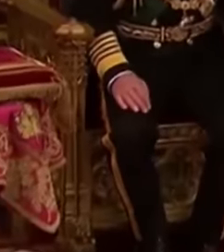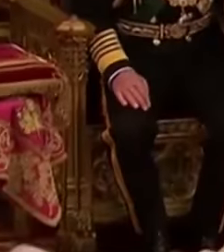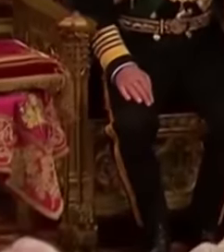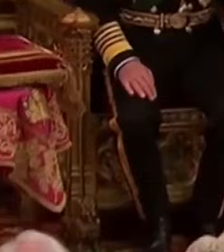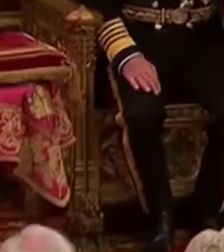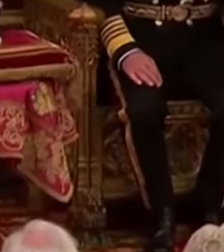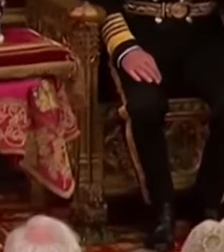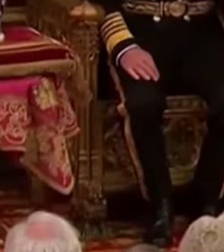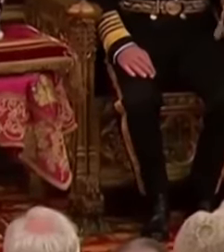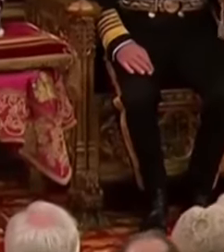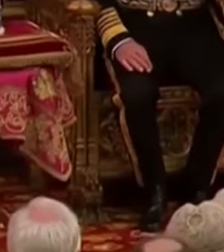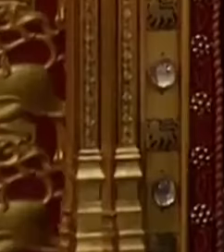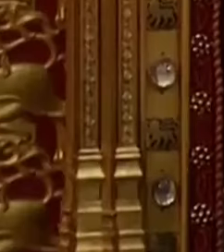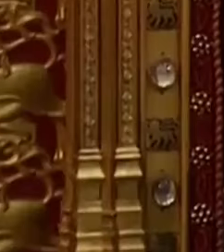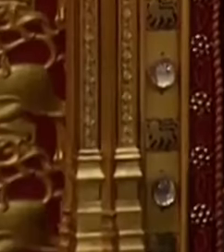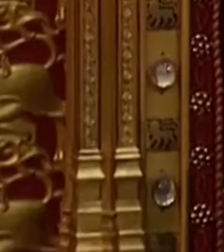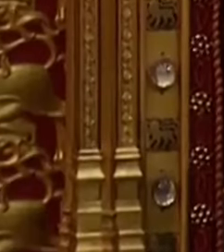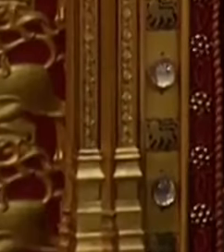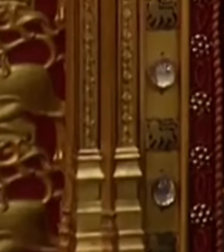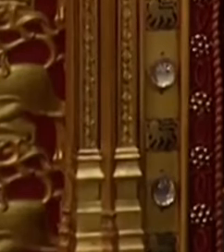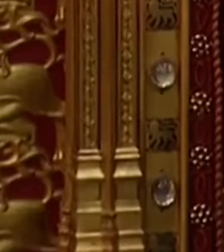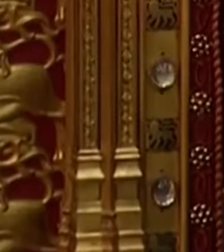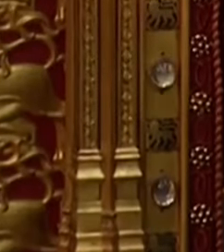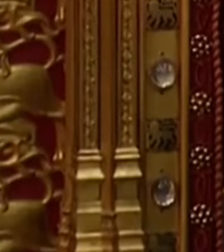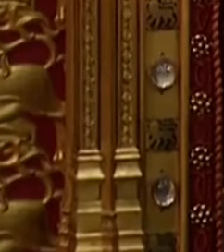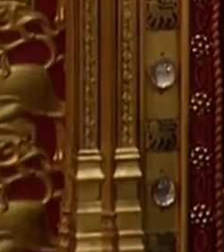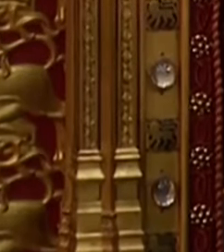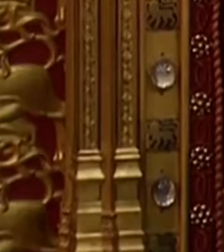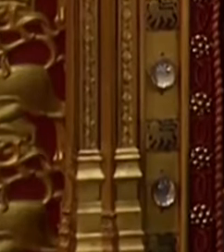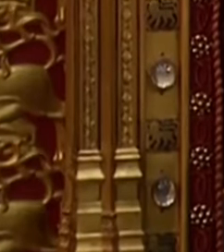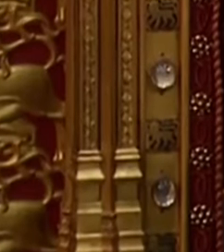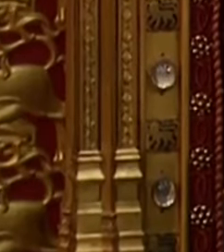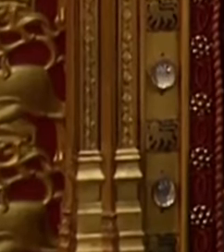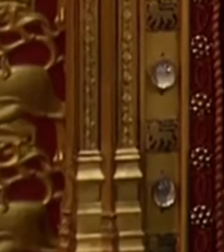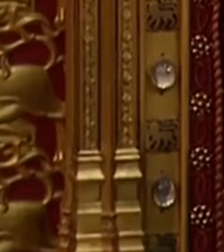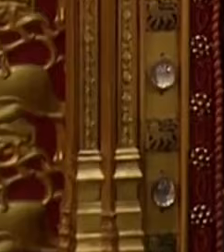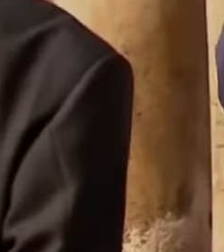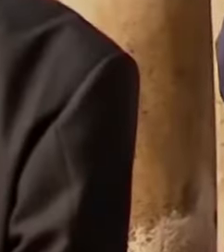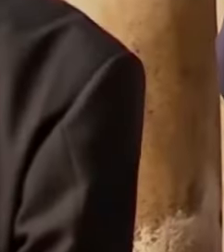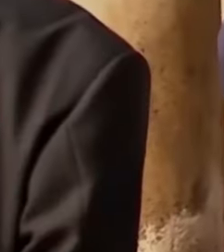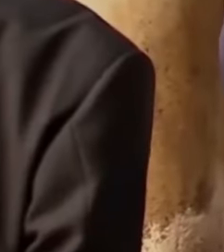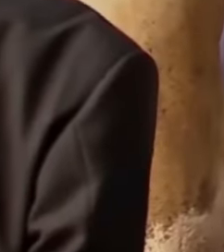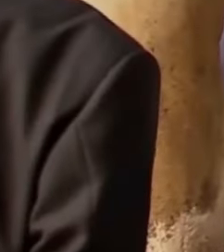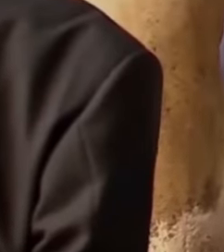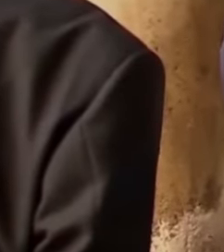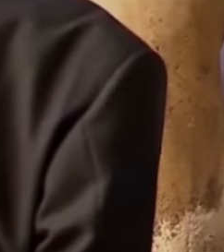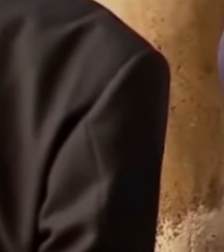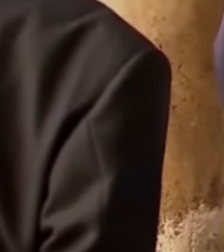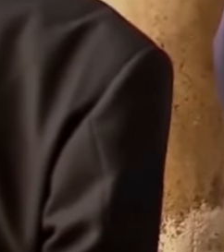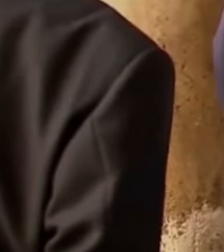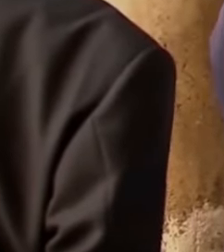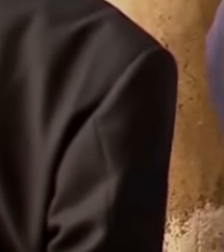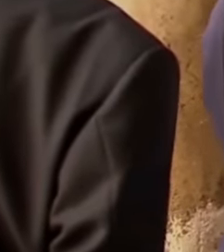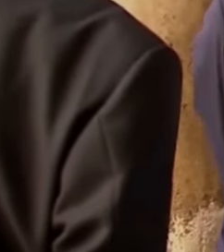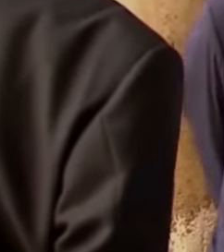ένα 24ωρο μετά τον θάνατο της πολύ αγαπημένης του μητέρας, θα είναι μαγνητοσκοπημένο και σύντομο, αποτείοντας κυρίως φόρο τιμής